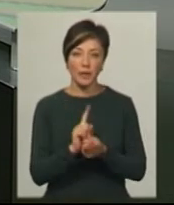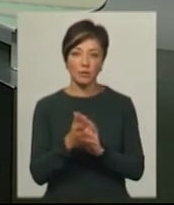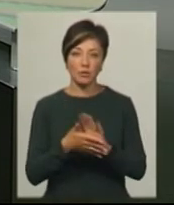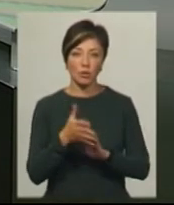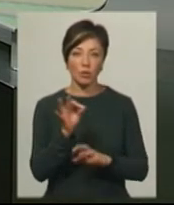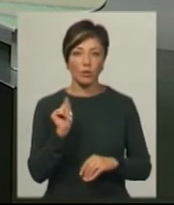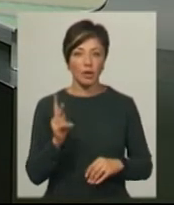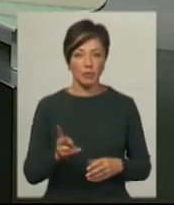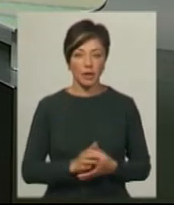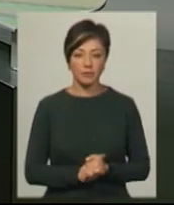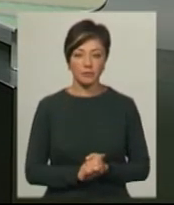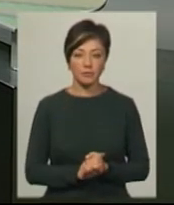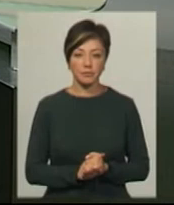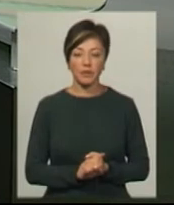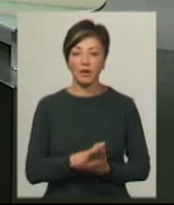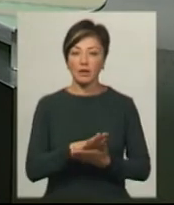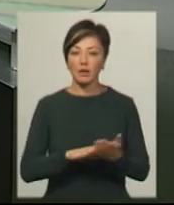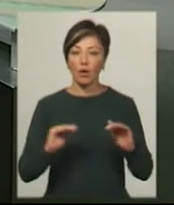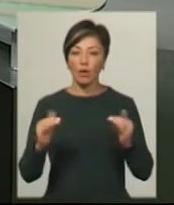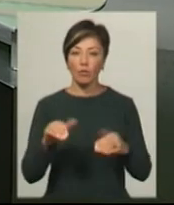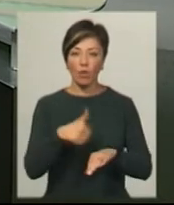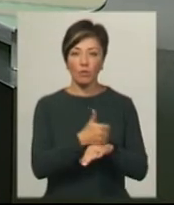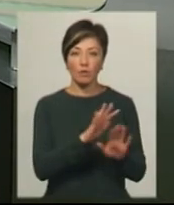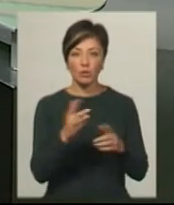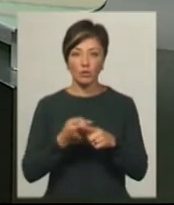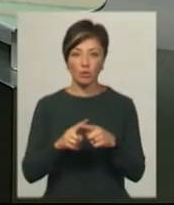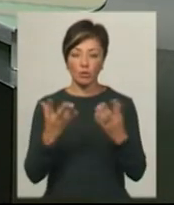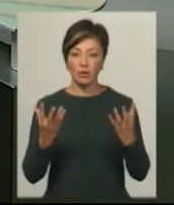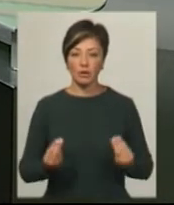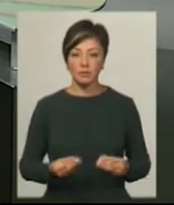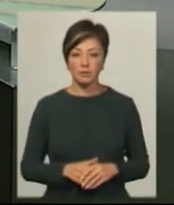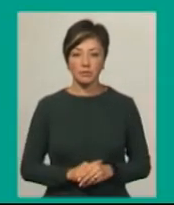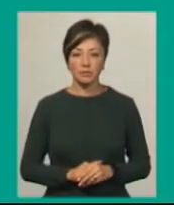мову перекладає Ольга Рибак. А далі коротко про головні події цього дня.